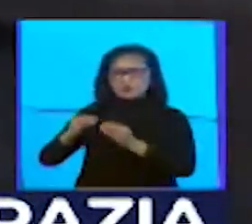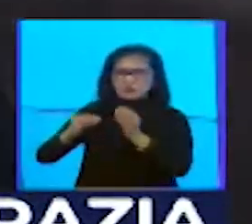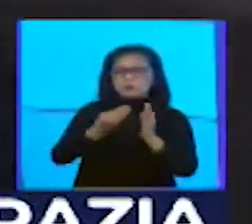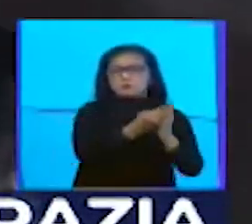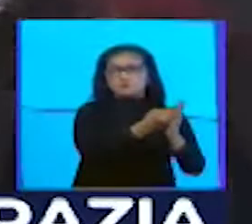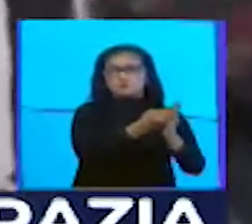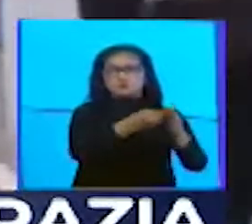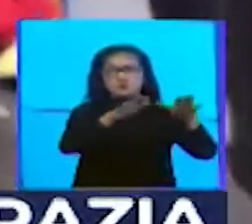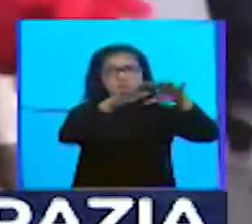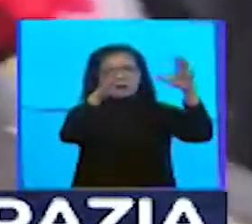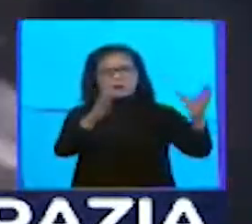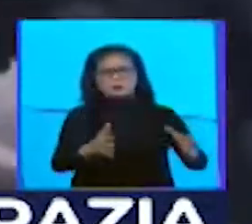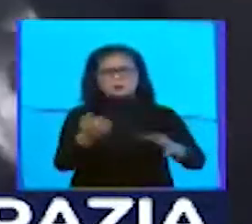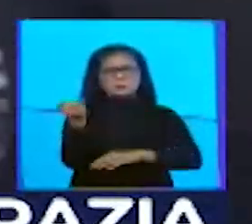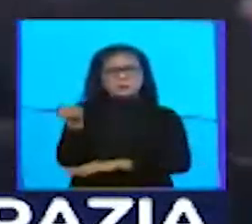Minggu